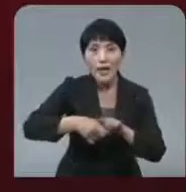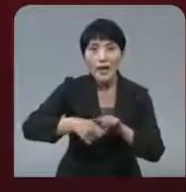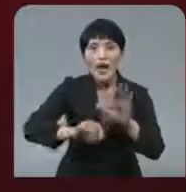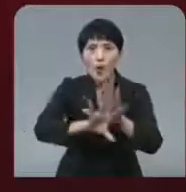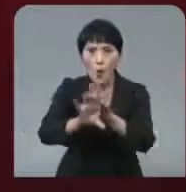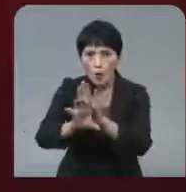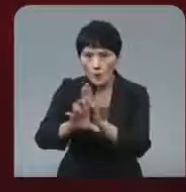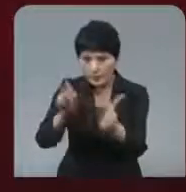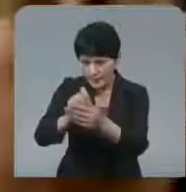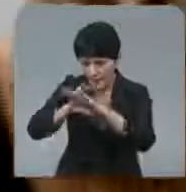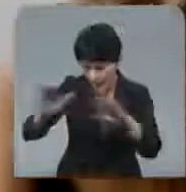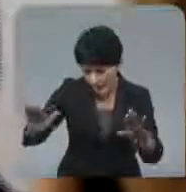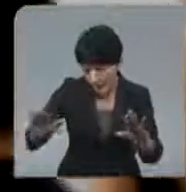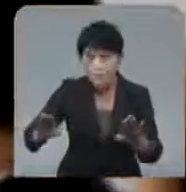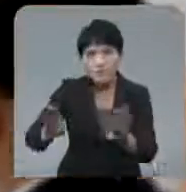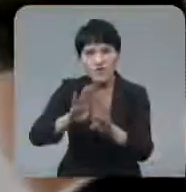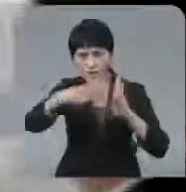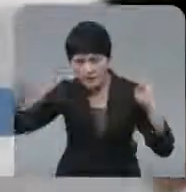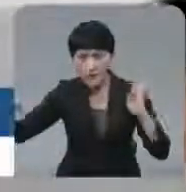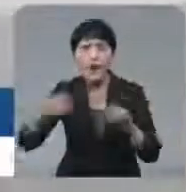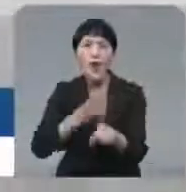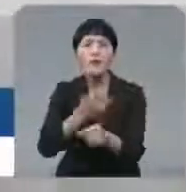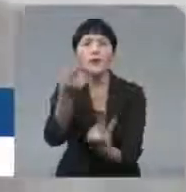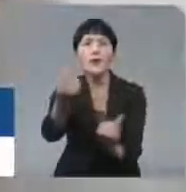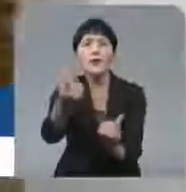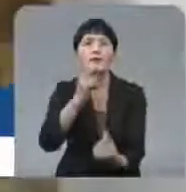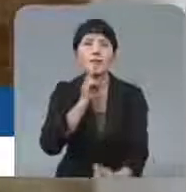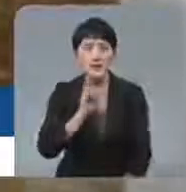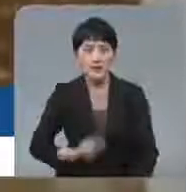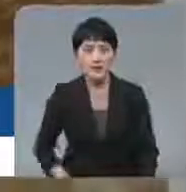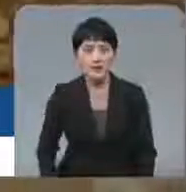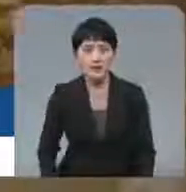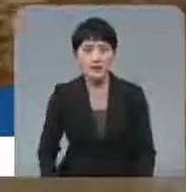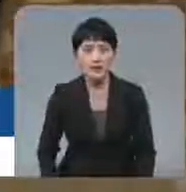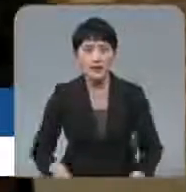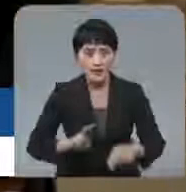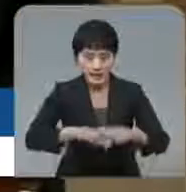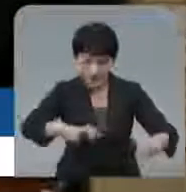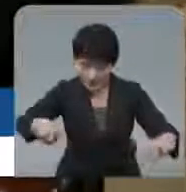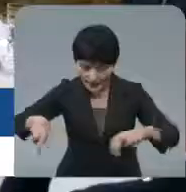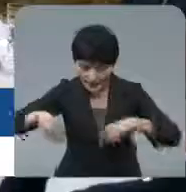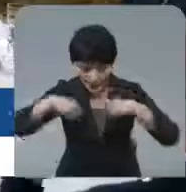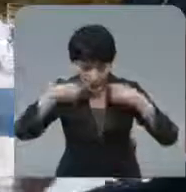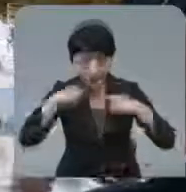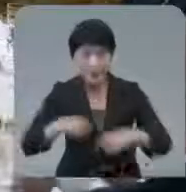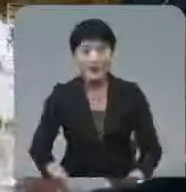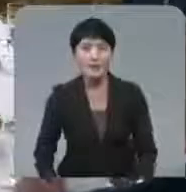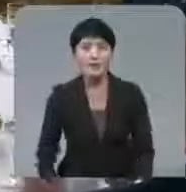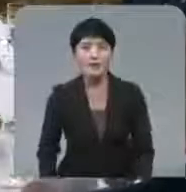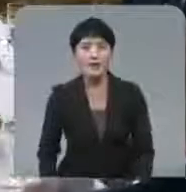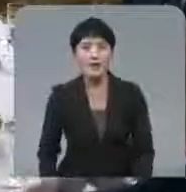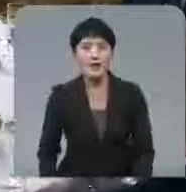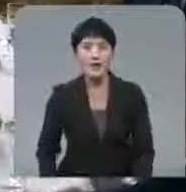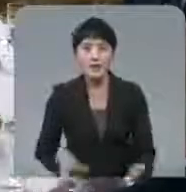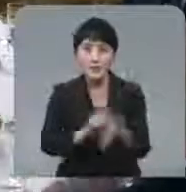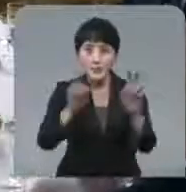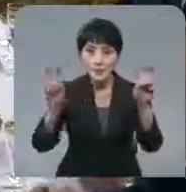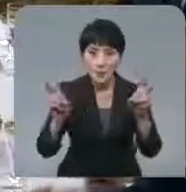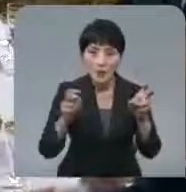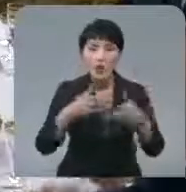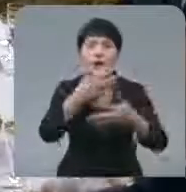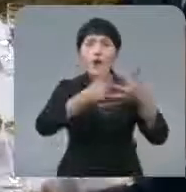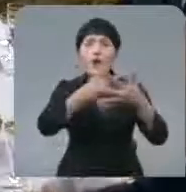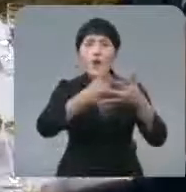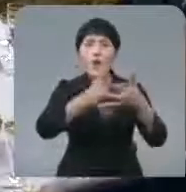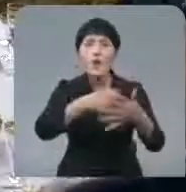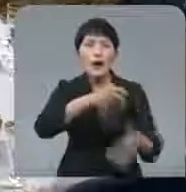西班牙的首都马德里市的大门永远敞开。文在寅回答说，将用这把钥匙打开克服新冠疫